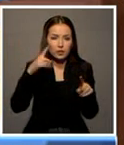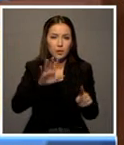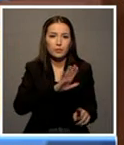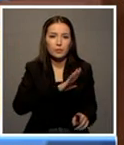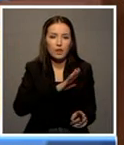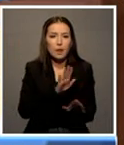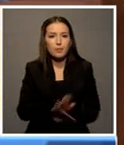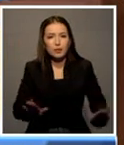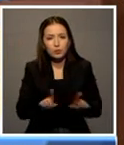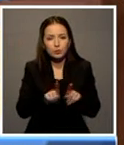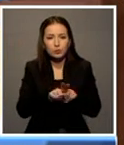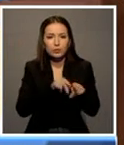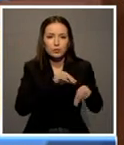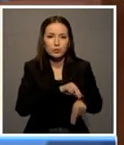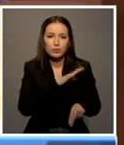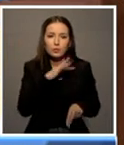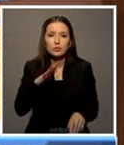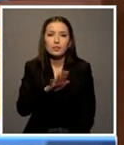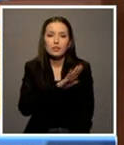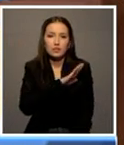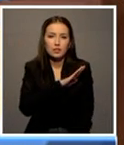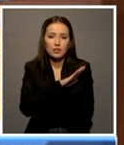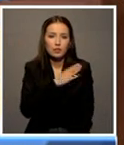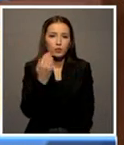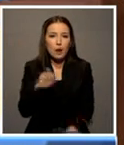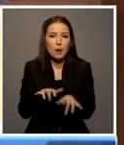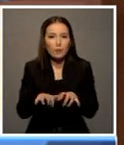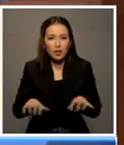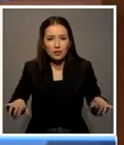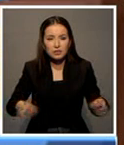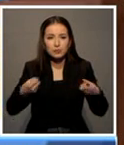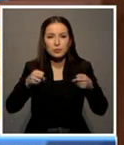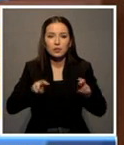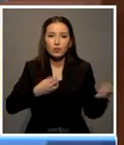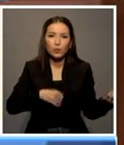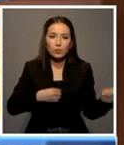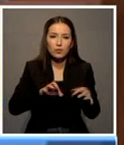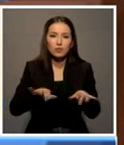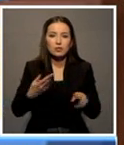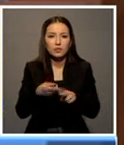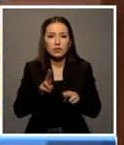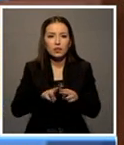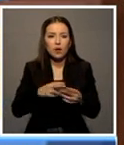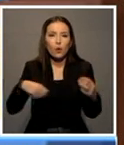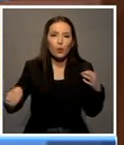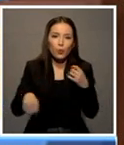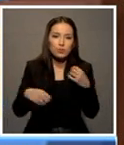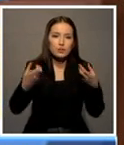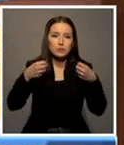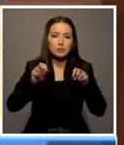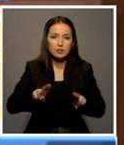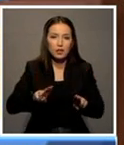саласында да көп еңбек етті. Ол кісінің мысалы фортепиано мен домбыраға арналған шығармалары, тағы да басқа қобызға арналған